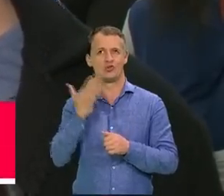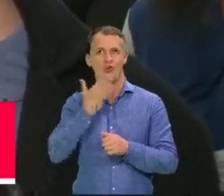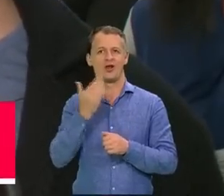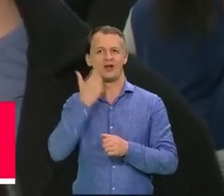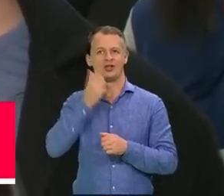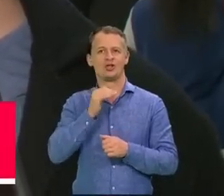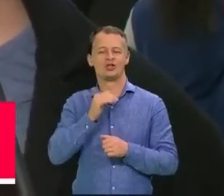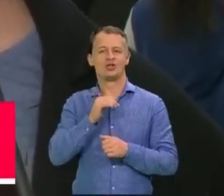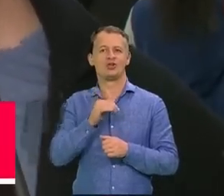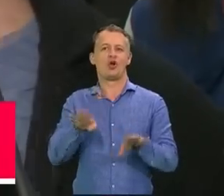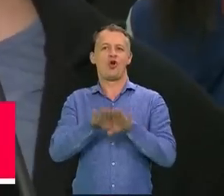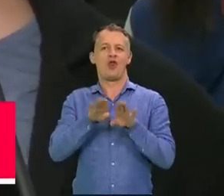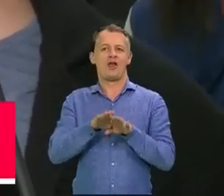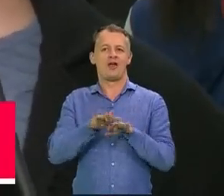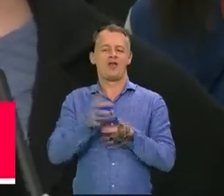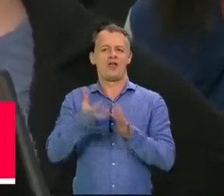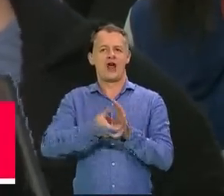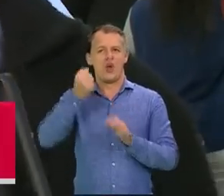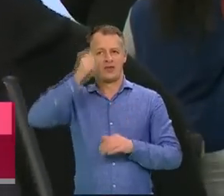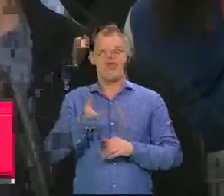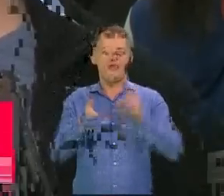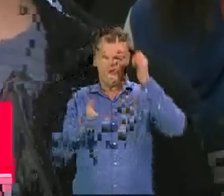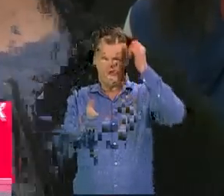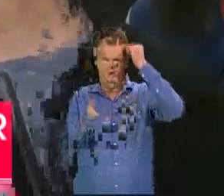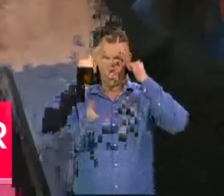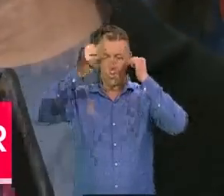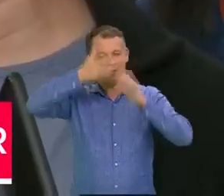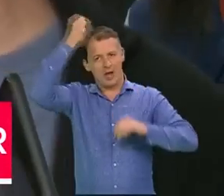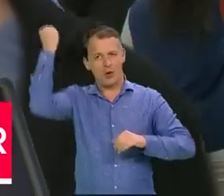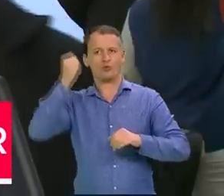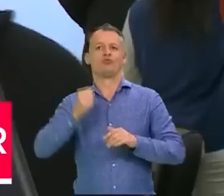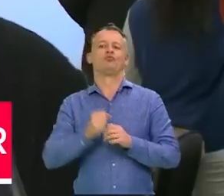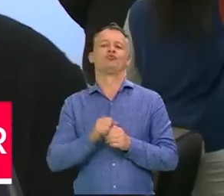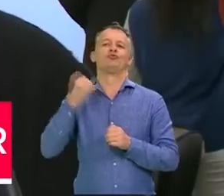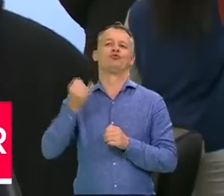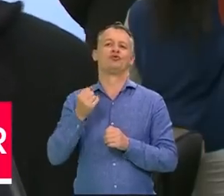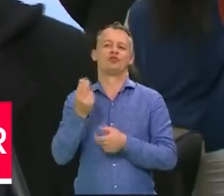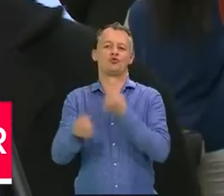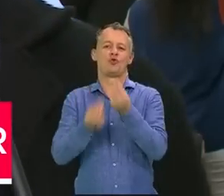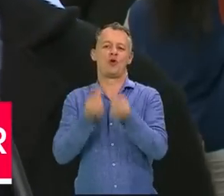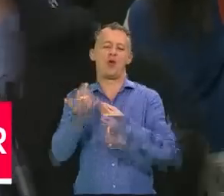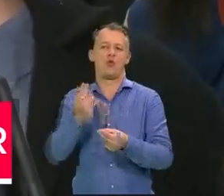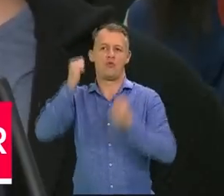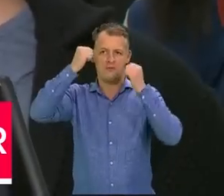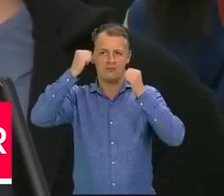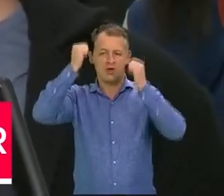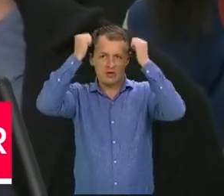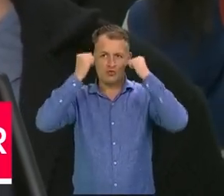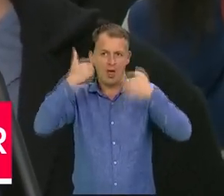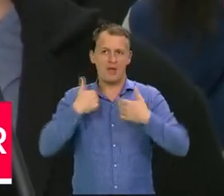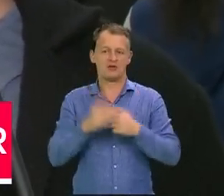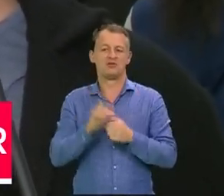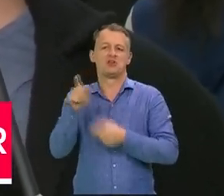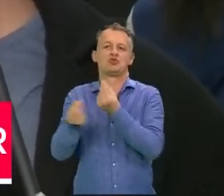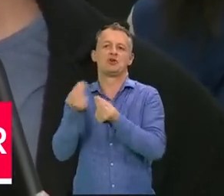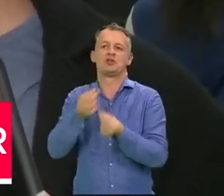nu mi-l dădea. Era mai mare, eram mic, de clasa 1. doua. Și la un moment dat mi-a